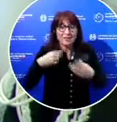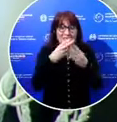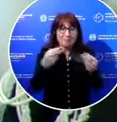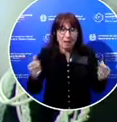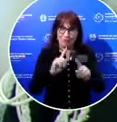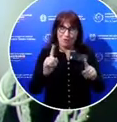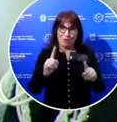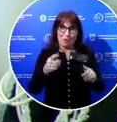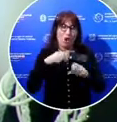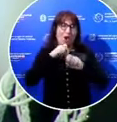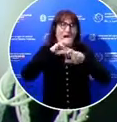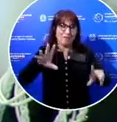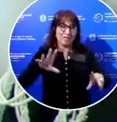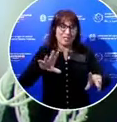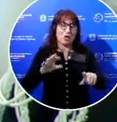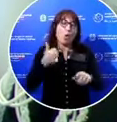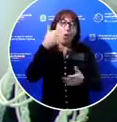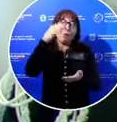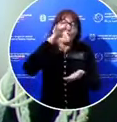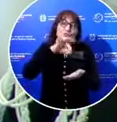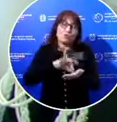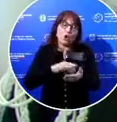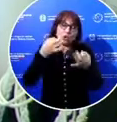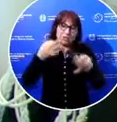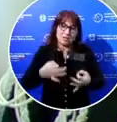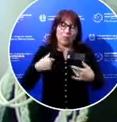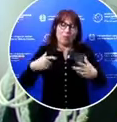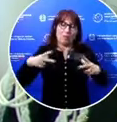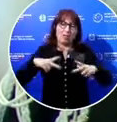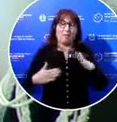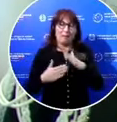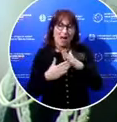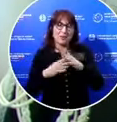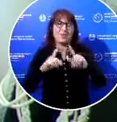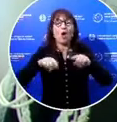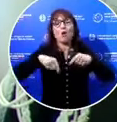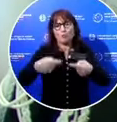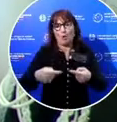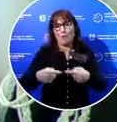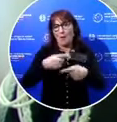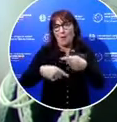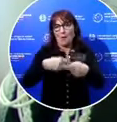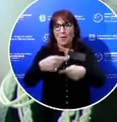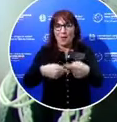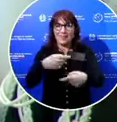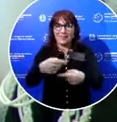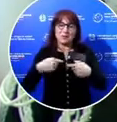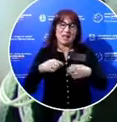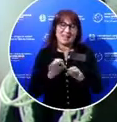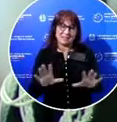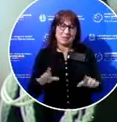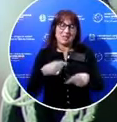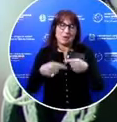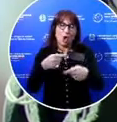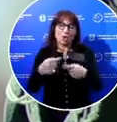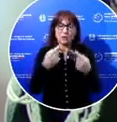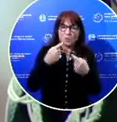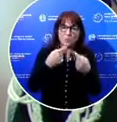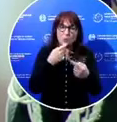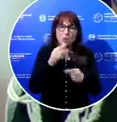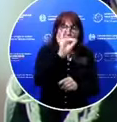lunedì, se senz'altro mi prenderò un giorno di pausa, però sarò disponibile a riproseguire la discussione su tutta una serie di punti e